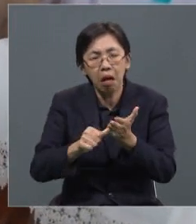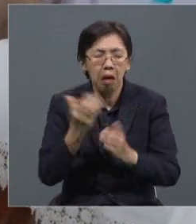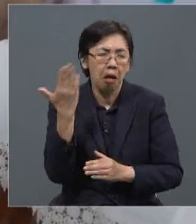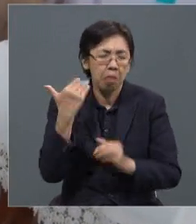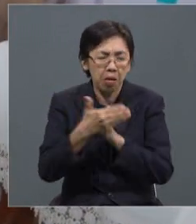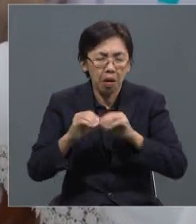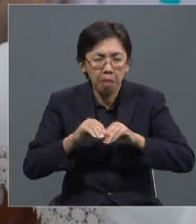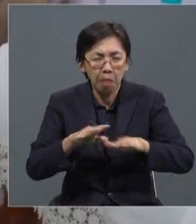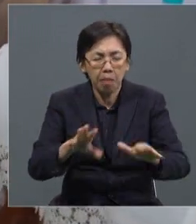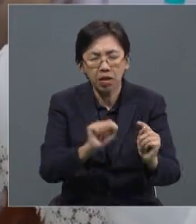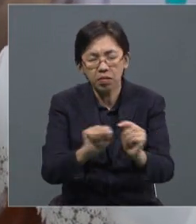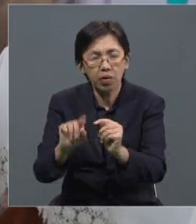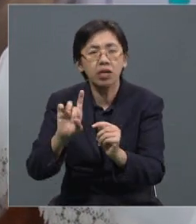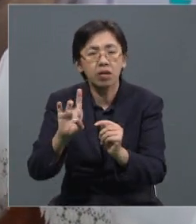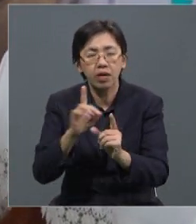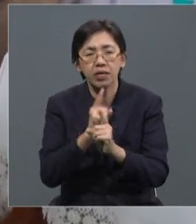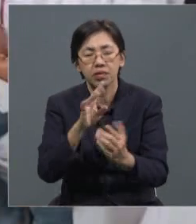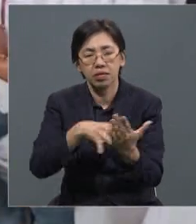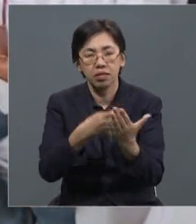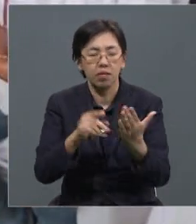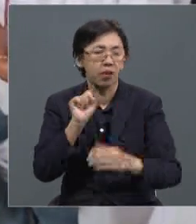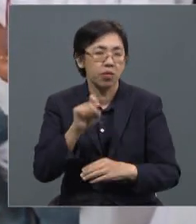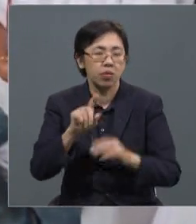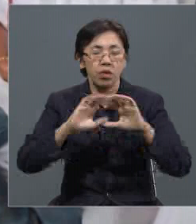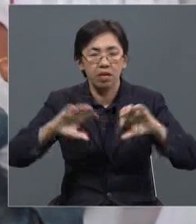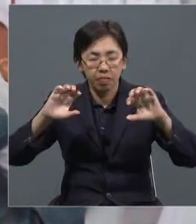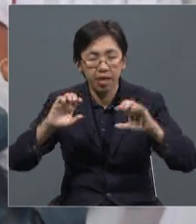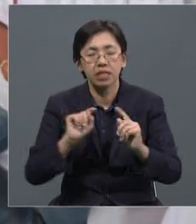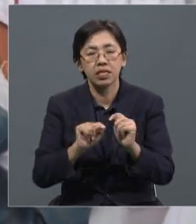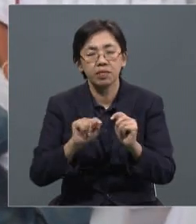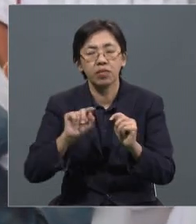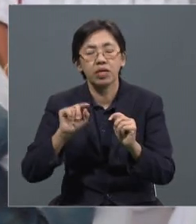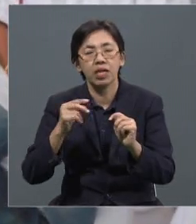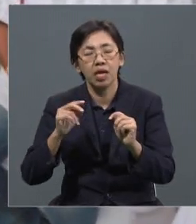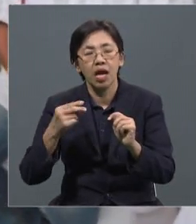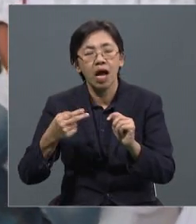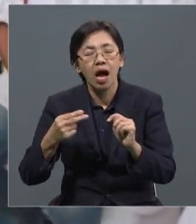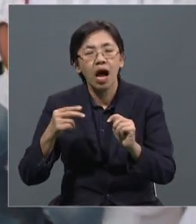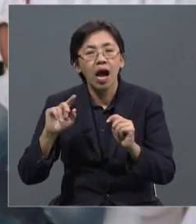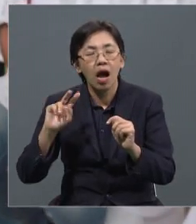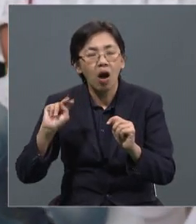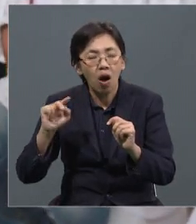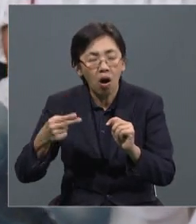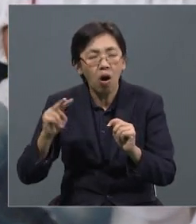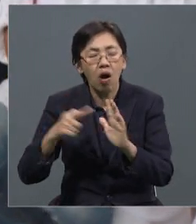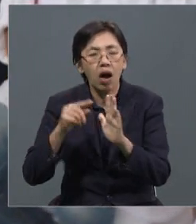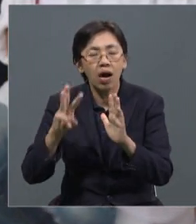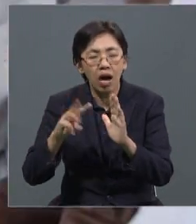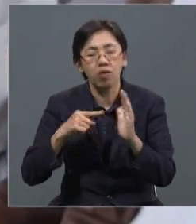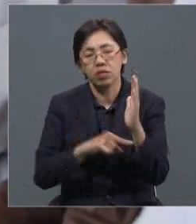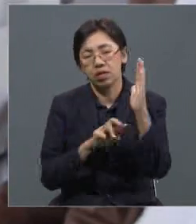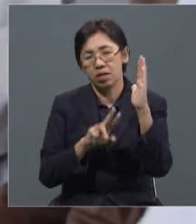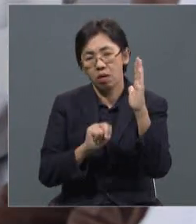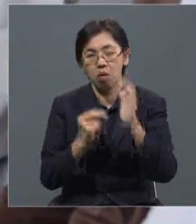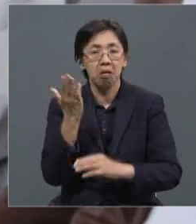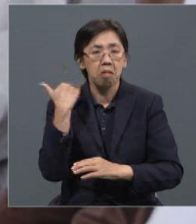สุด100ตำบลตามนโยบายเร่งด่วนของรัฐบาลที่ตำบลหงาวจังหวัดระนองโดยในอดีตพื้นที่แห่งนี้เป็นชุมชนที่เคยมี